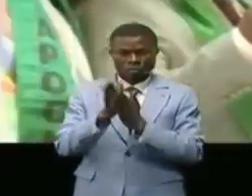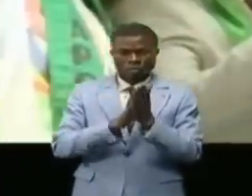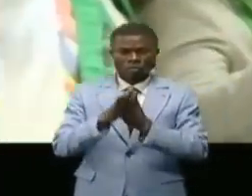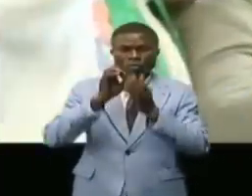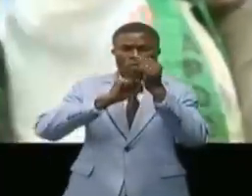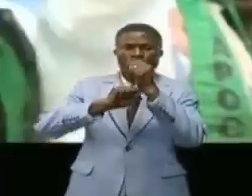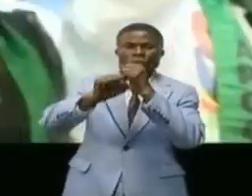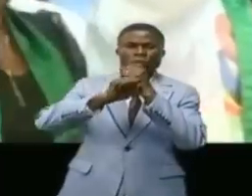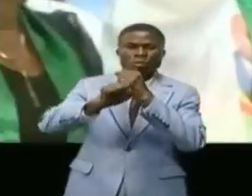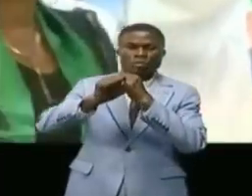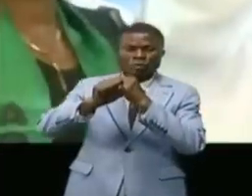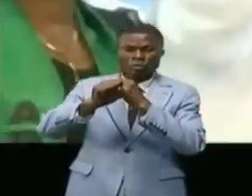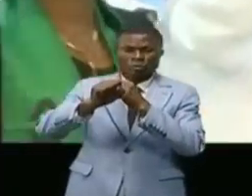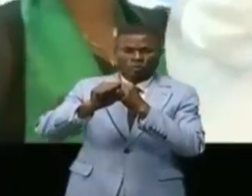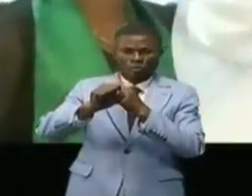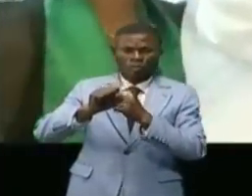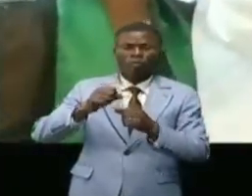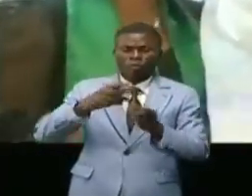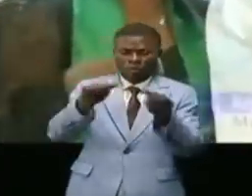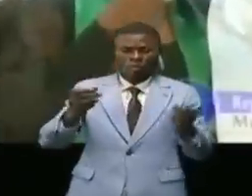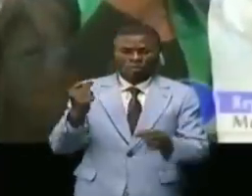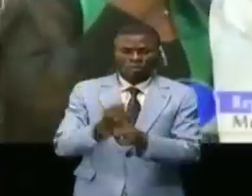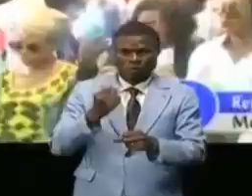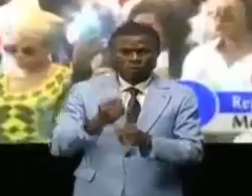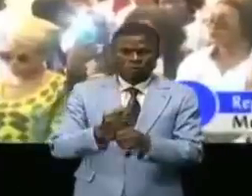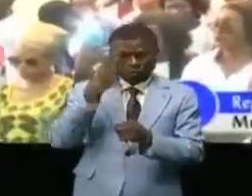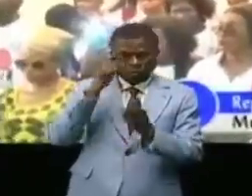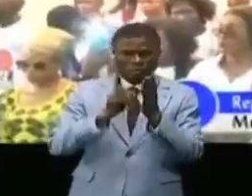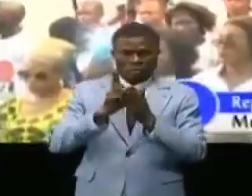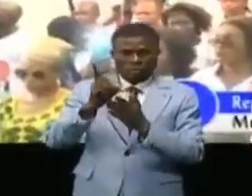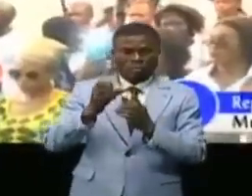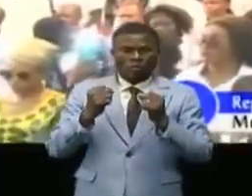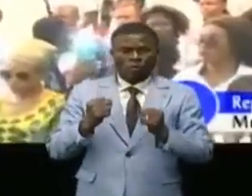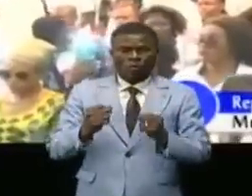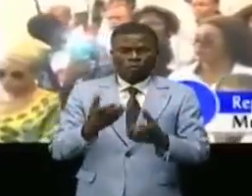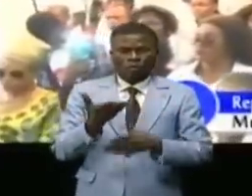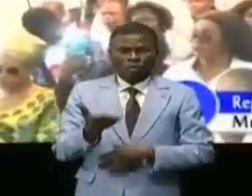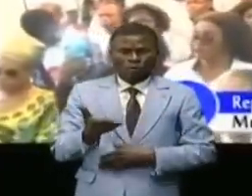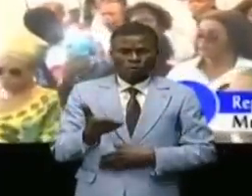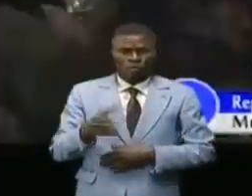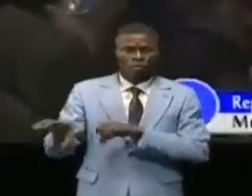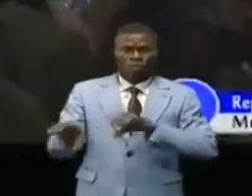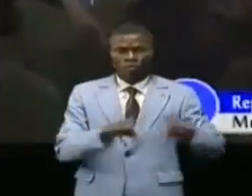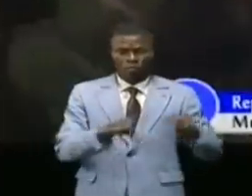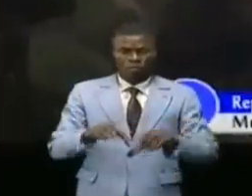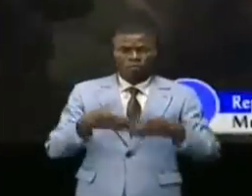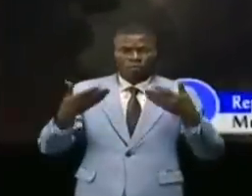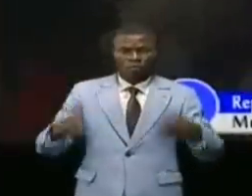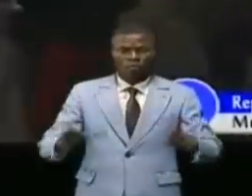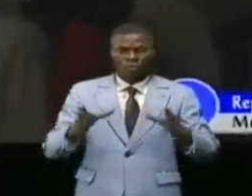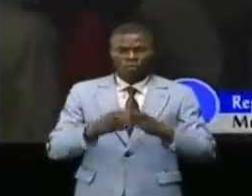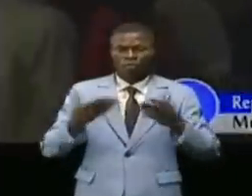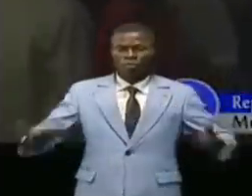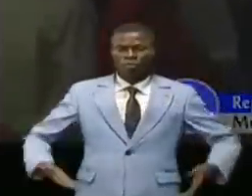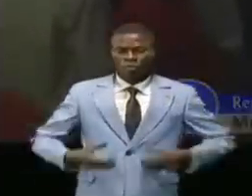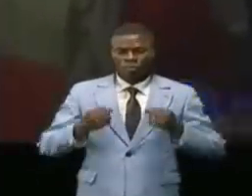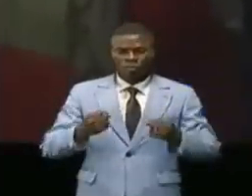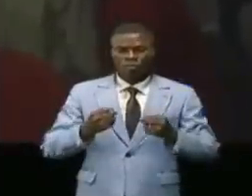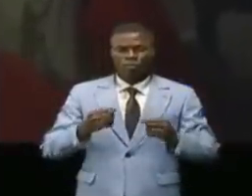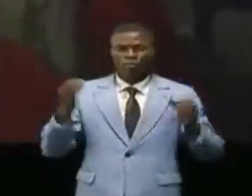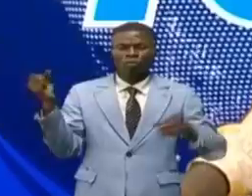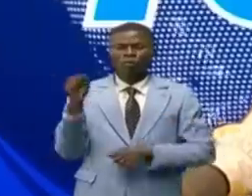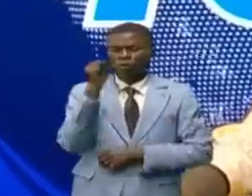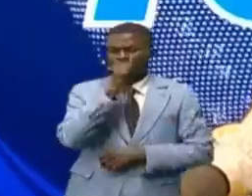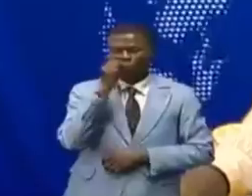promotion du sens accru du travail en vue d'un développement durable la cérémonie se clôturée dans une ambiance festive